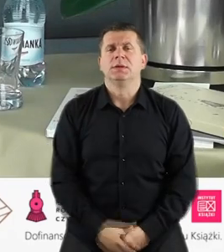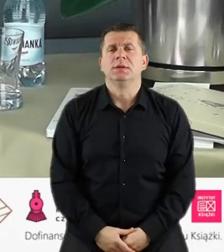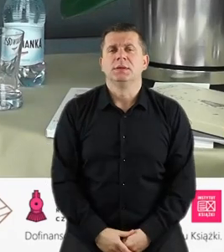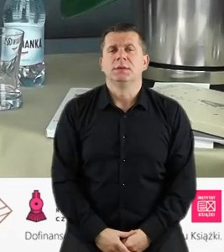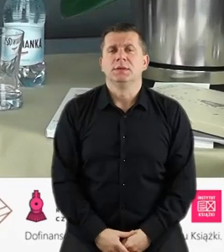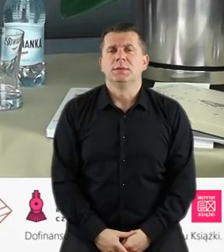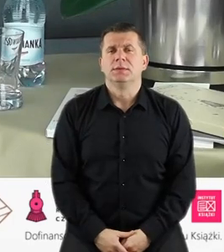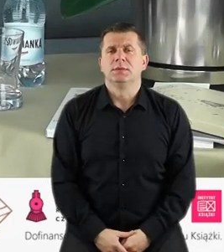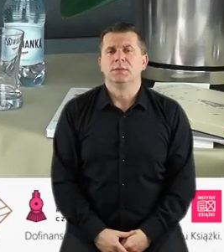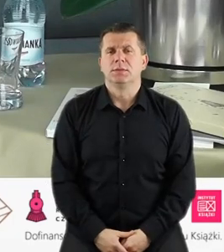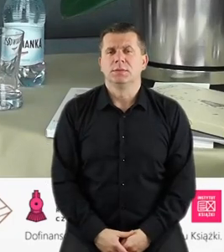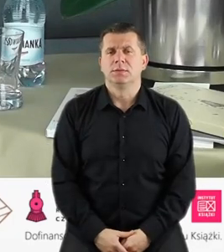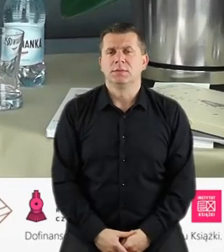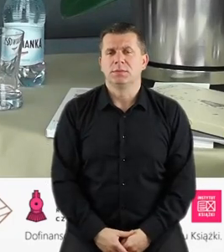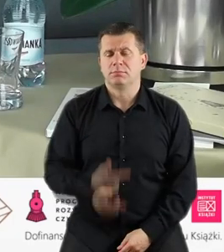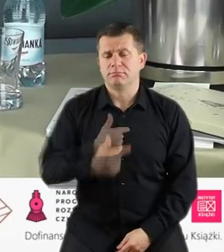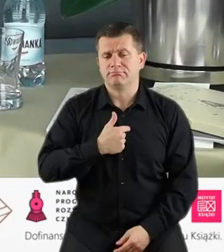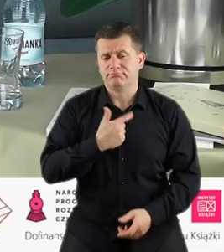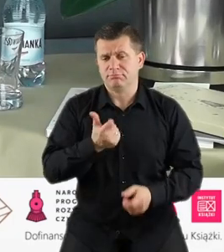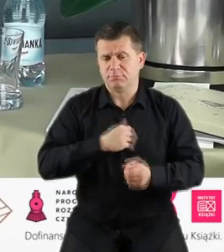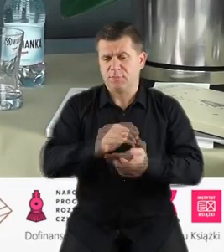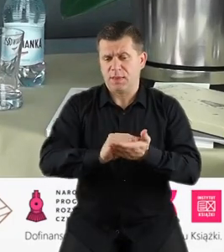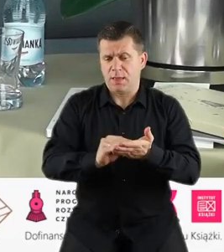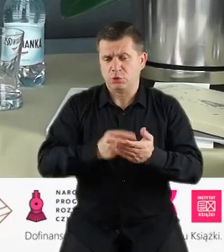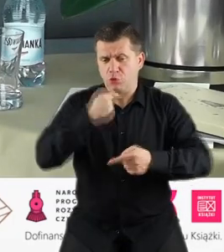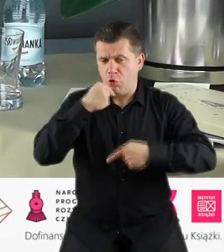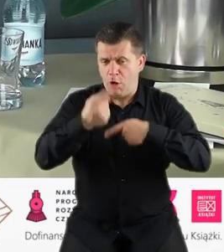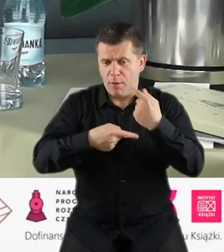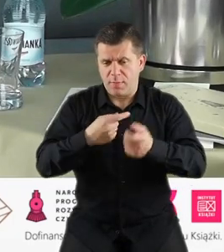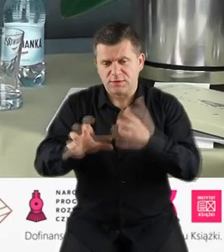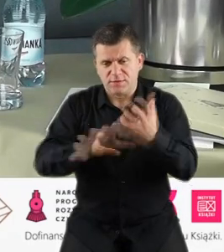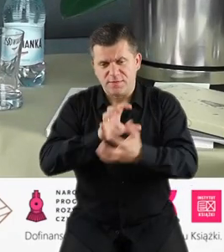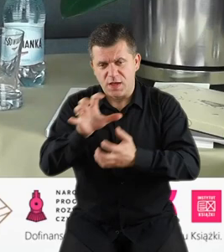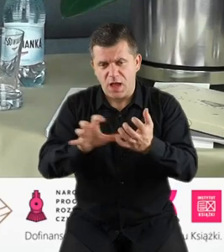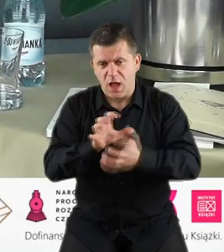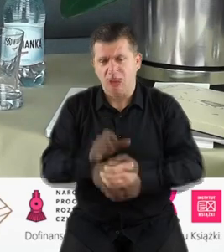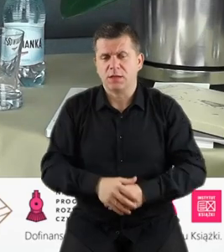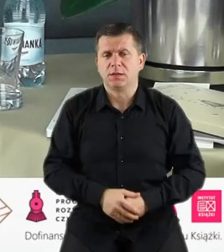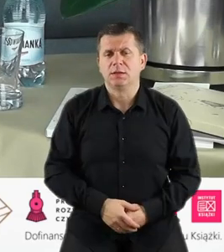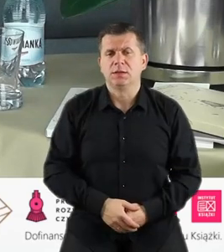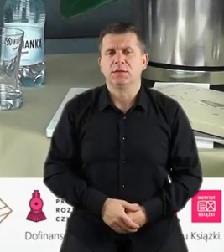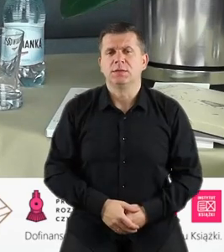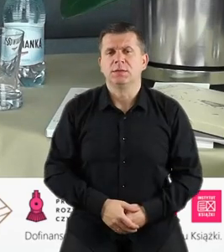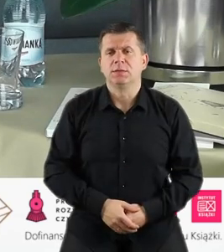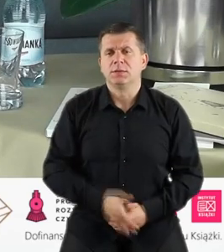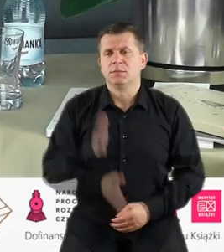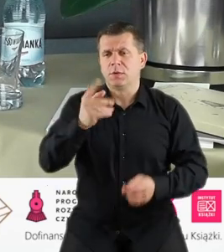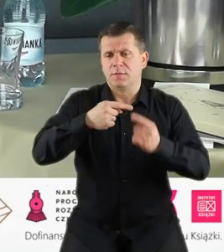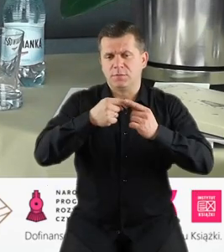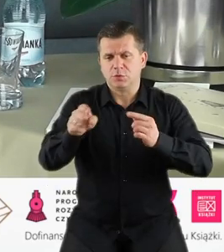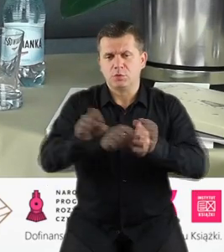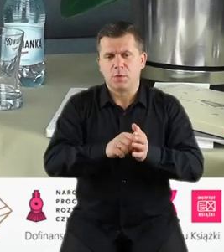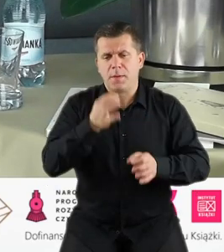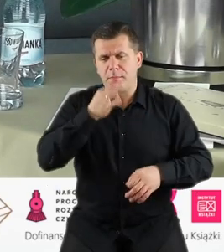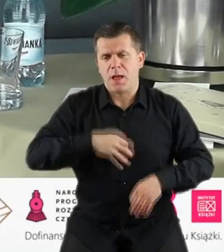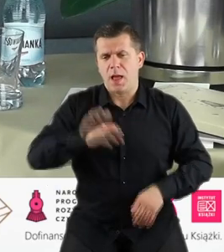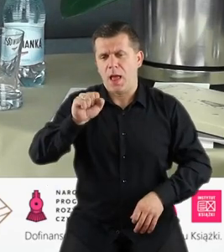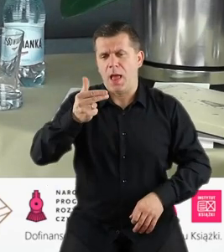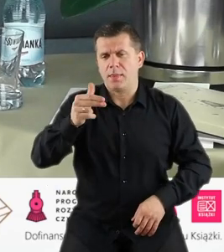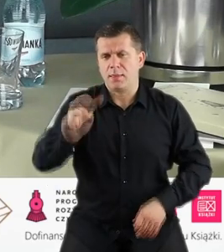to stworzył się taki świat i napisałam opowiadanie, które później wysłałam do pani Anny